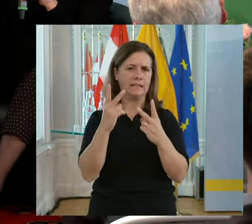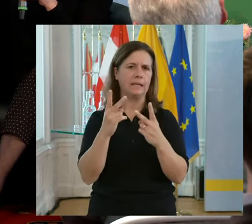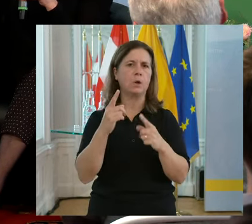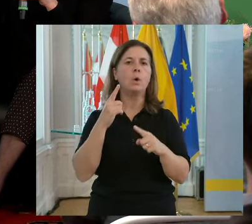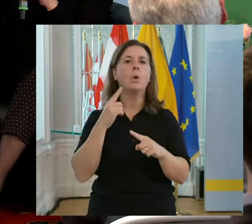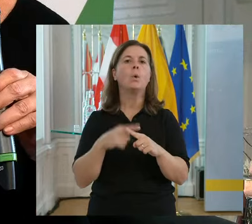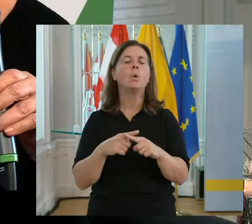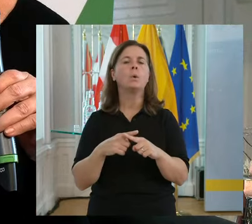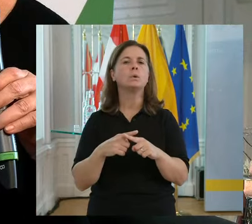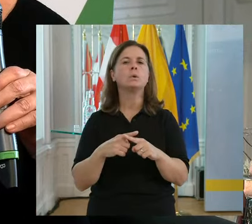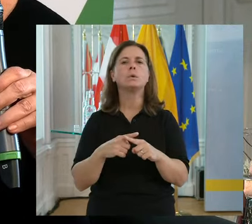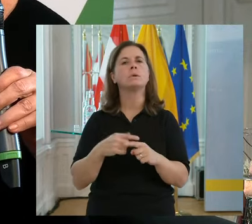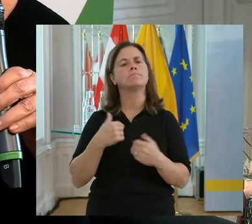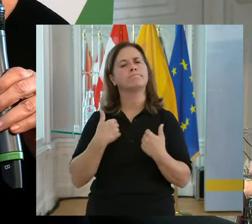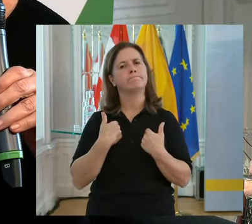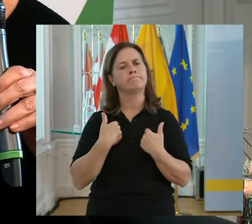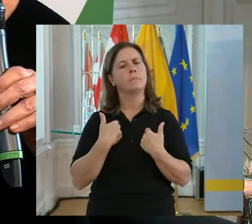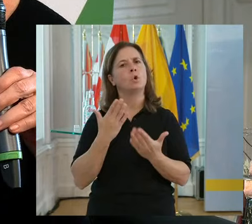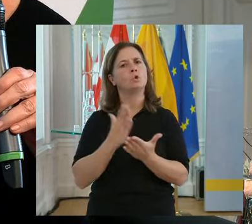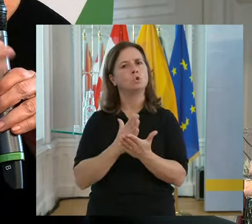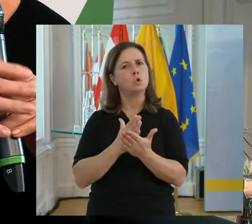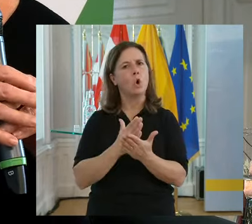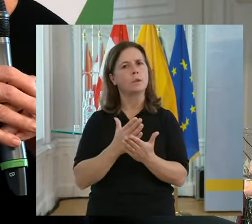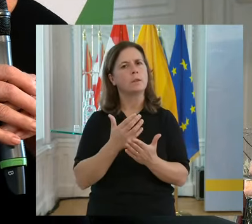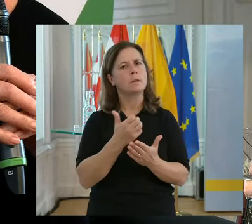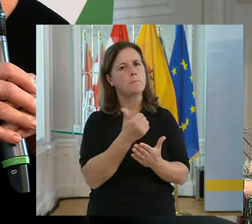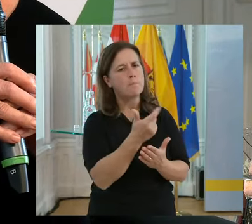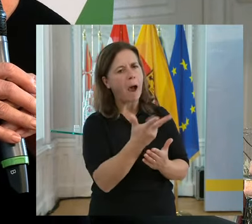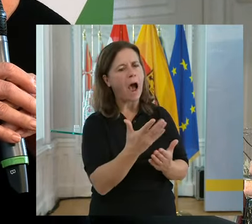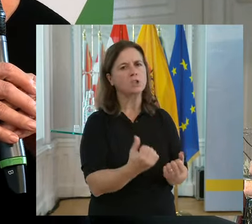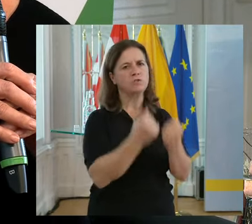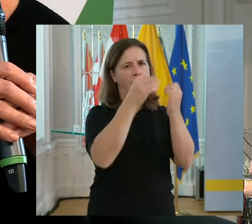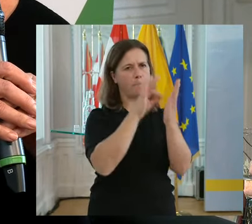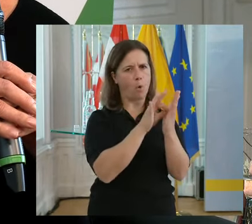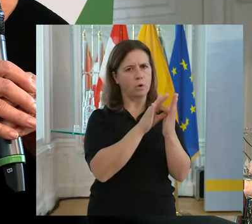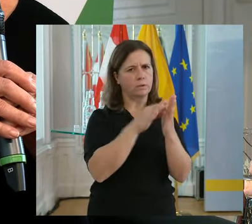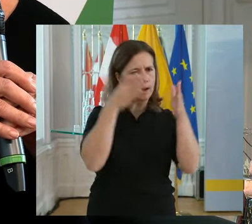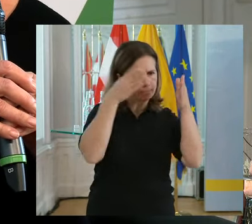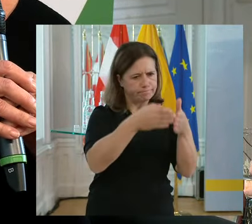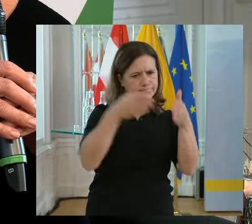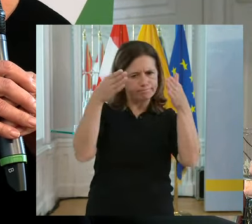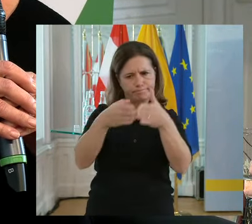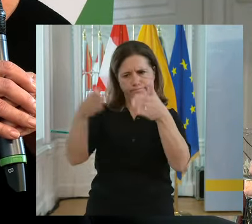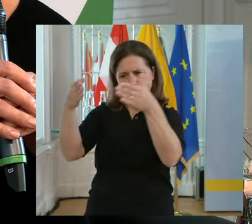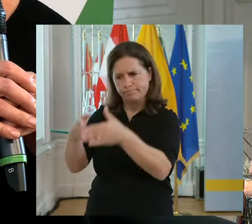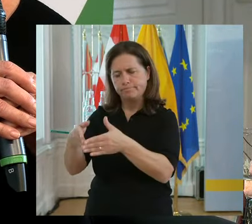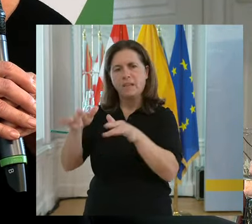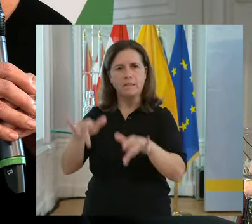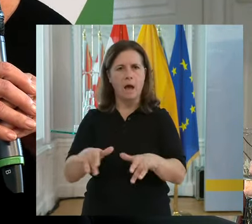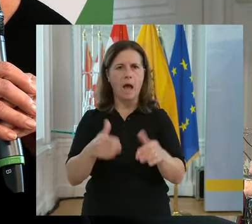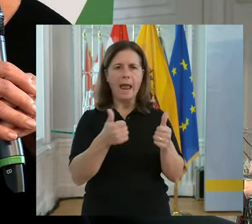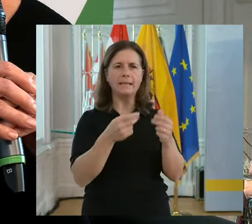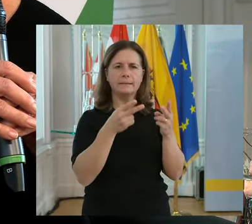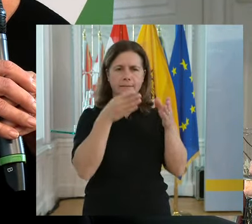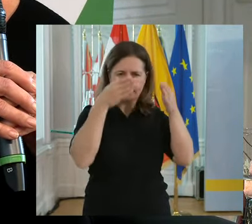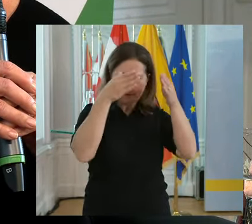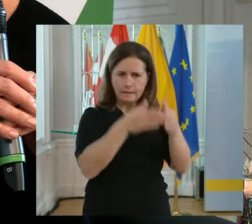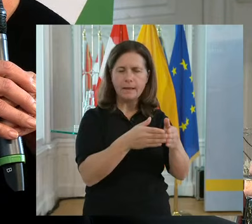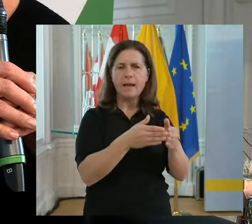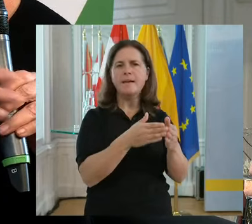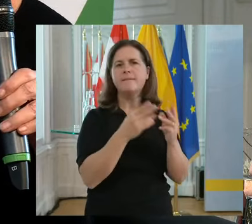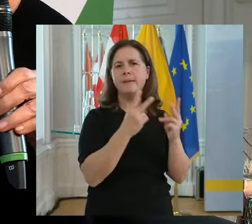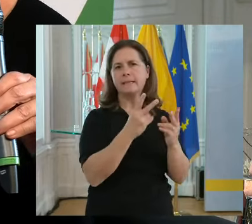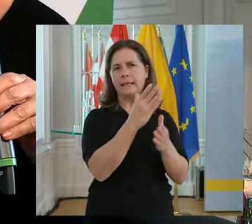haben uns auf mehrere Schwerpunkte konzentriert. Ein wesentlicher Teil,